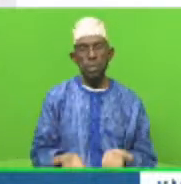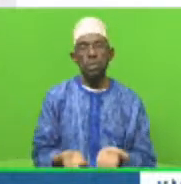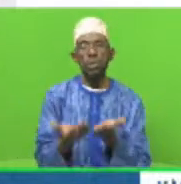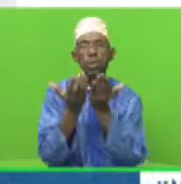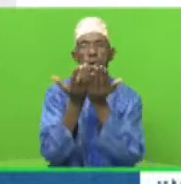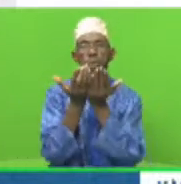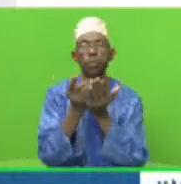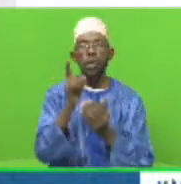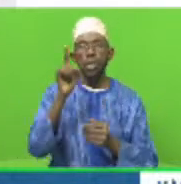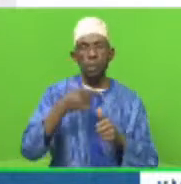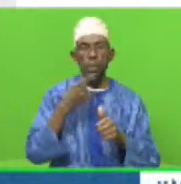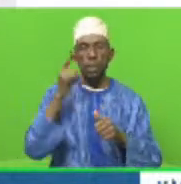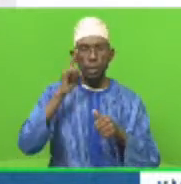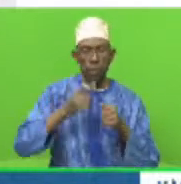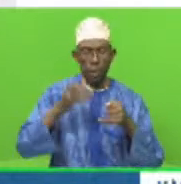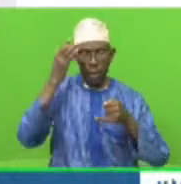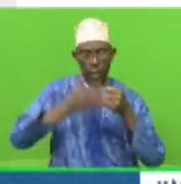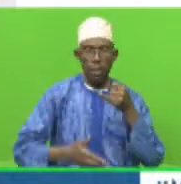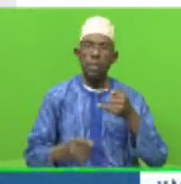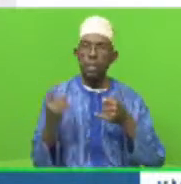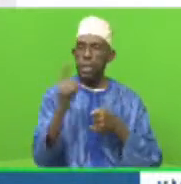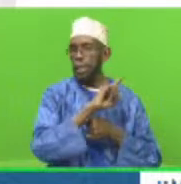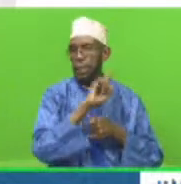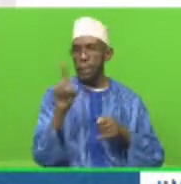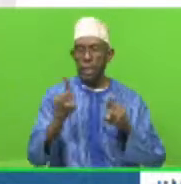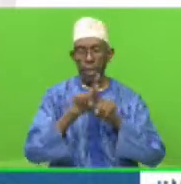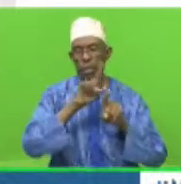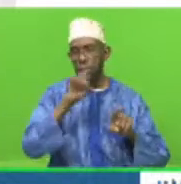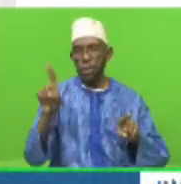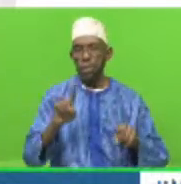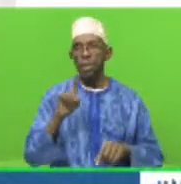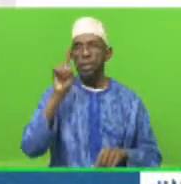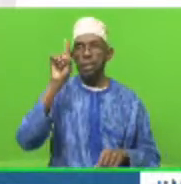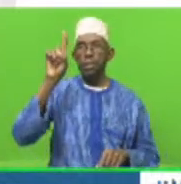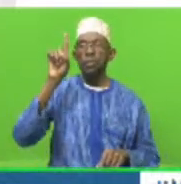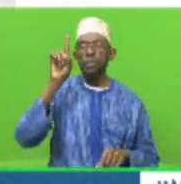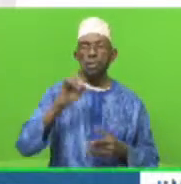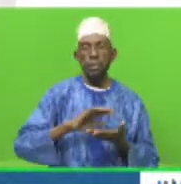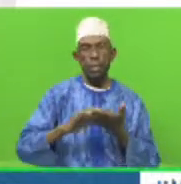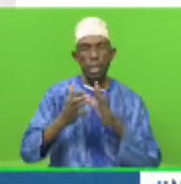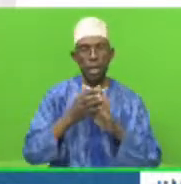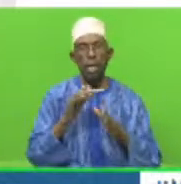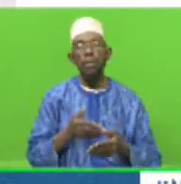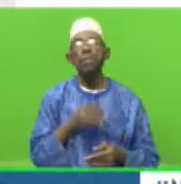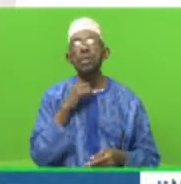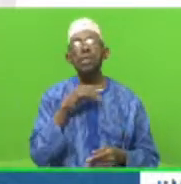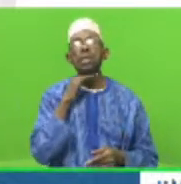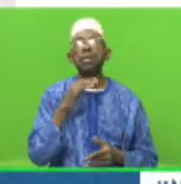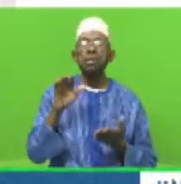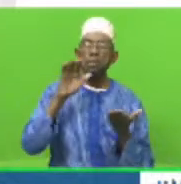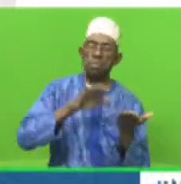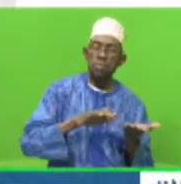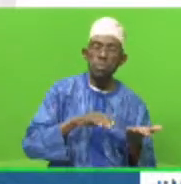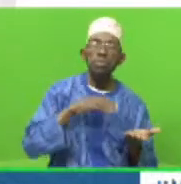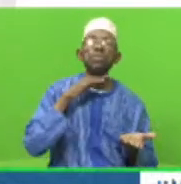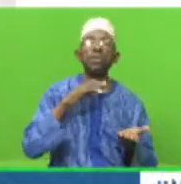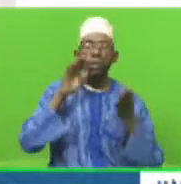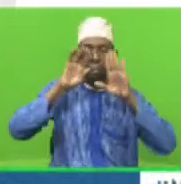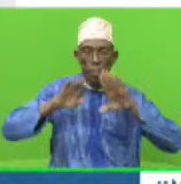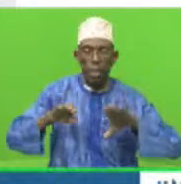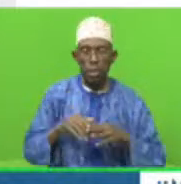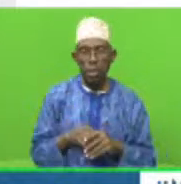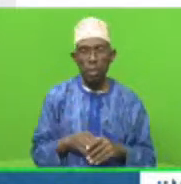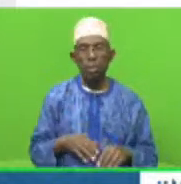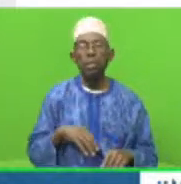اللهم أنت المقدم وأنت المؤخر، لا إله إلا أنت. اللهم اغفر لموتانا وموتى المسلمين،